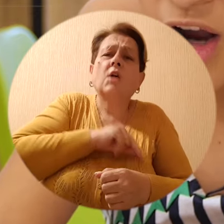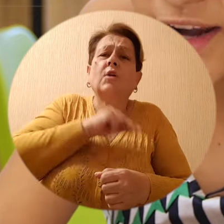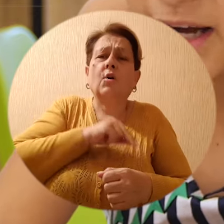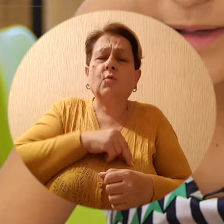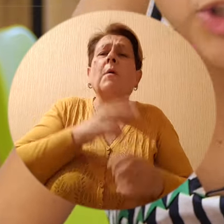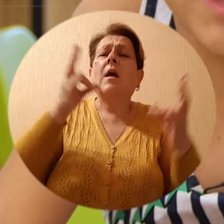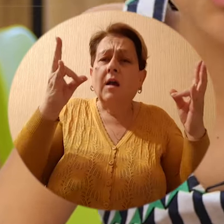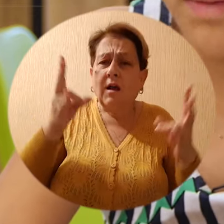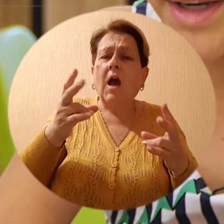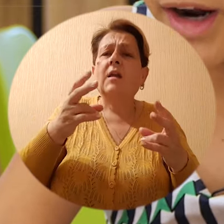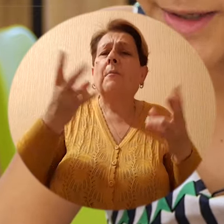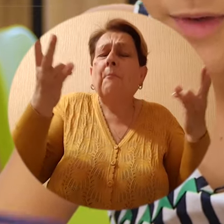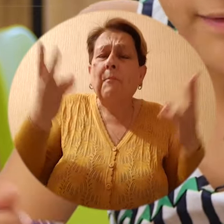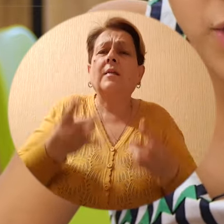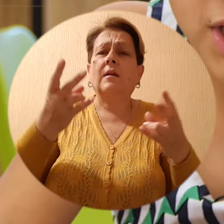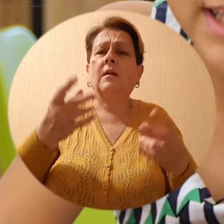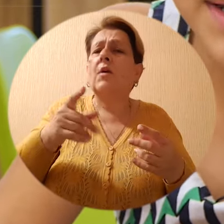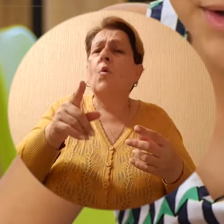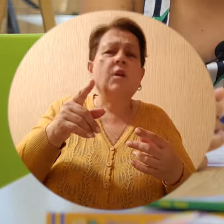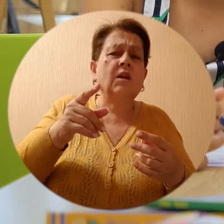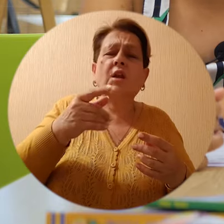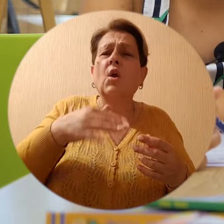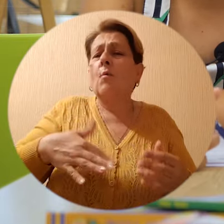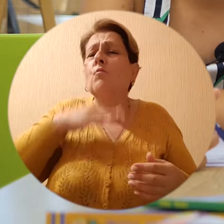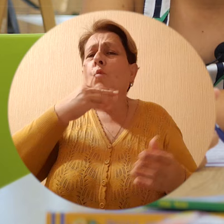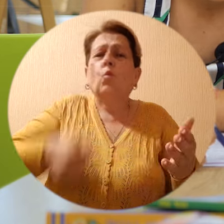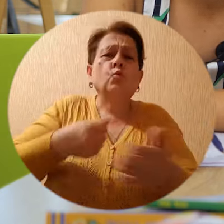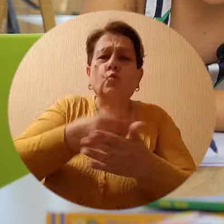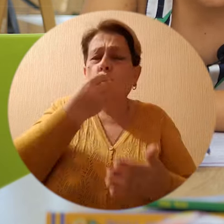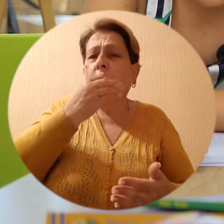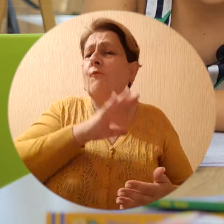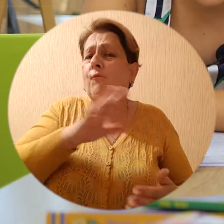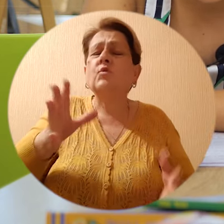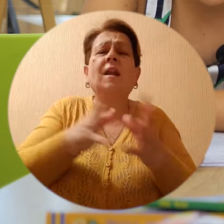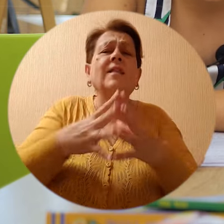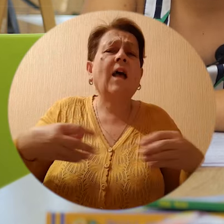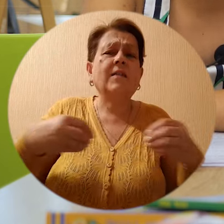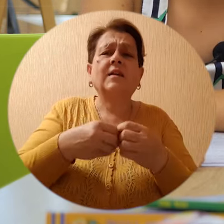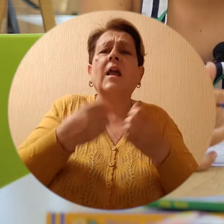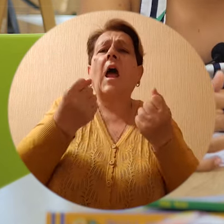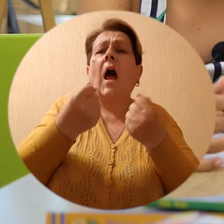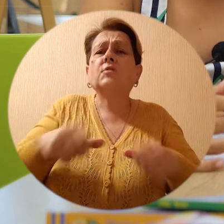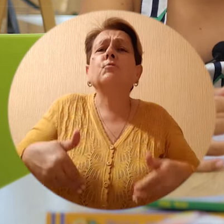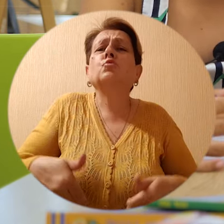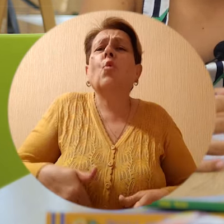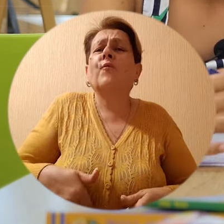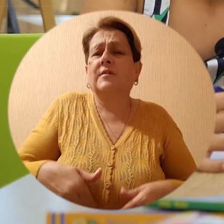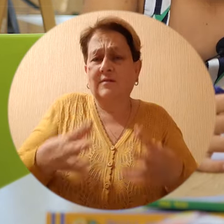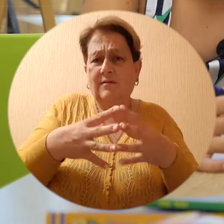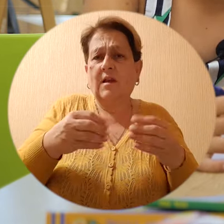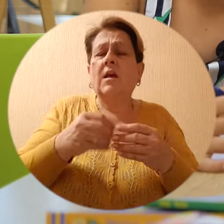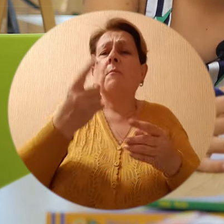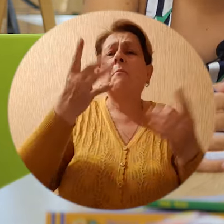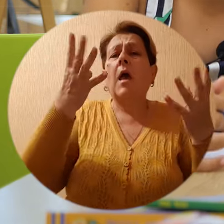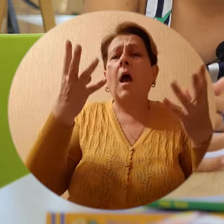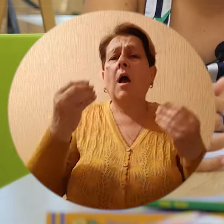էր, կարիքը միշտ խեղտում էր նրան, ոչ ինքն էր մի կոշտորով հաց ուտում, ոչ էլ ընտանիքն էր ազատվում սովի ճիրաններից։